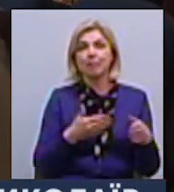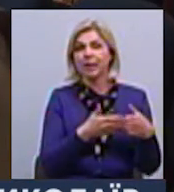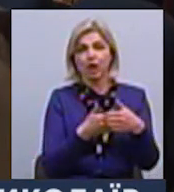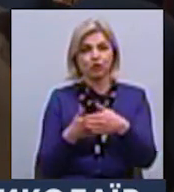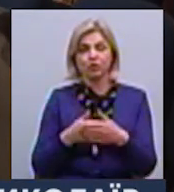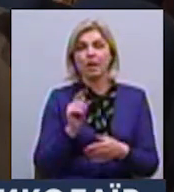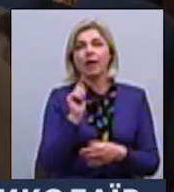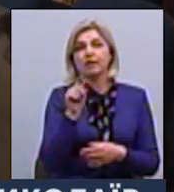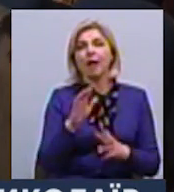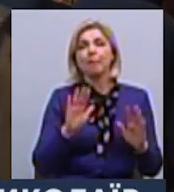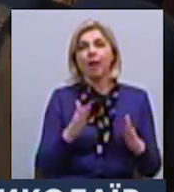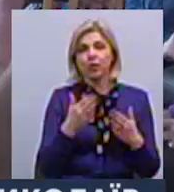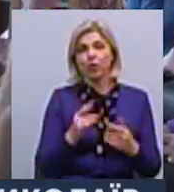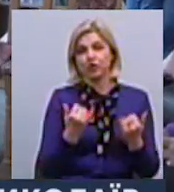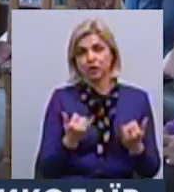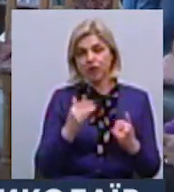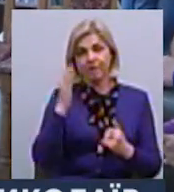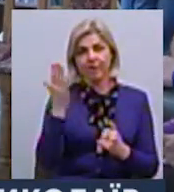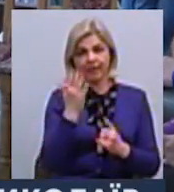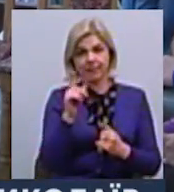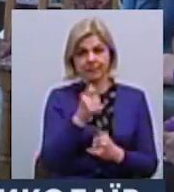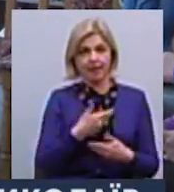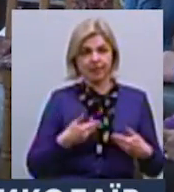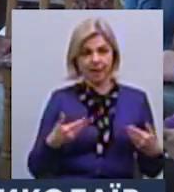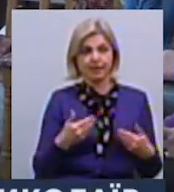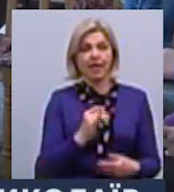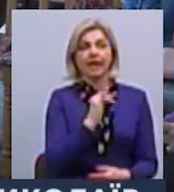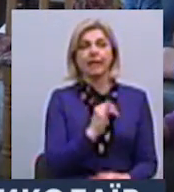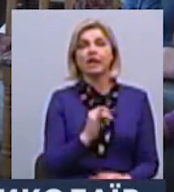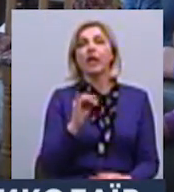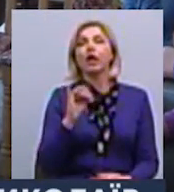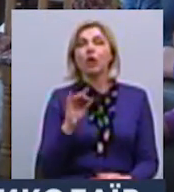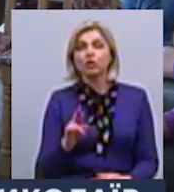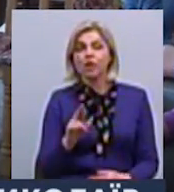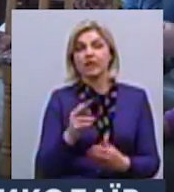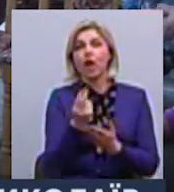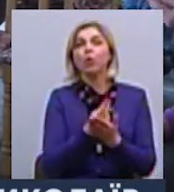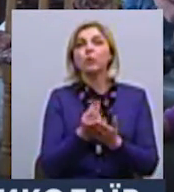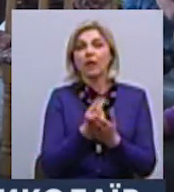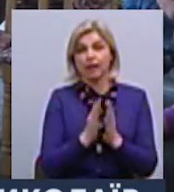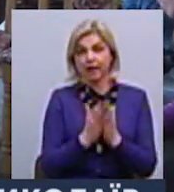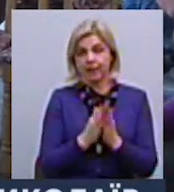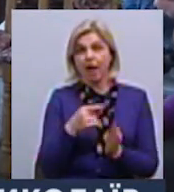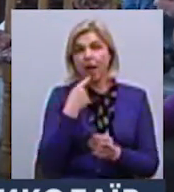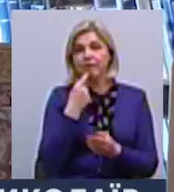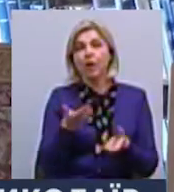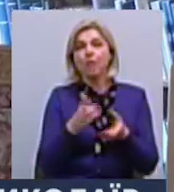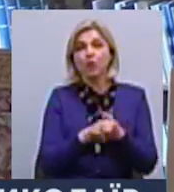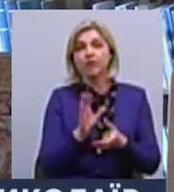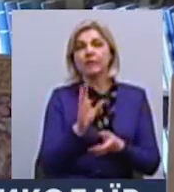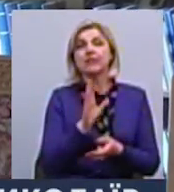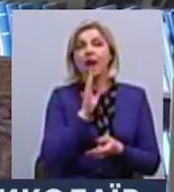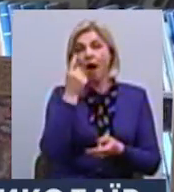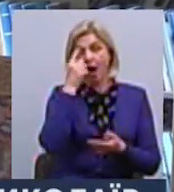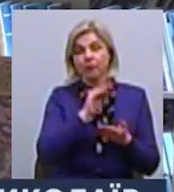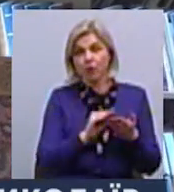Там споють нинче вітер за нас. Ірина Ярошевська – ілюстраторка книги. Говорить, познайомилася із Тетяною Купрієвич на